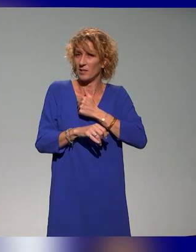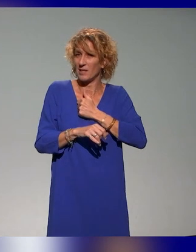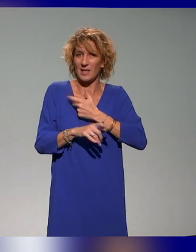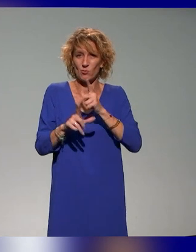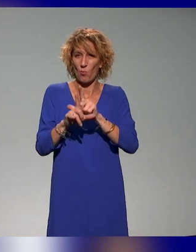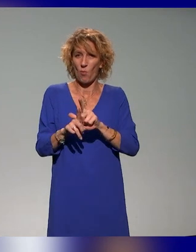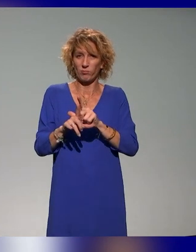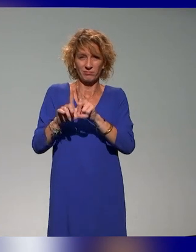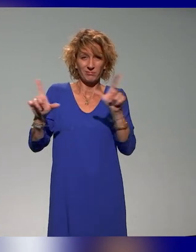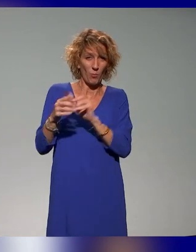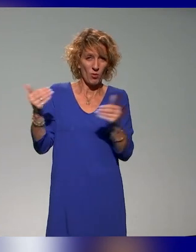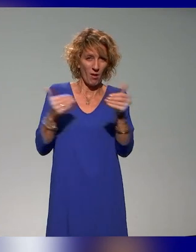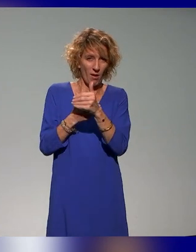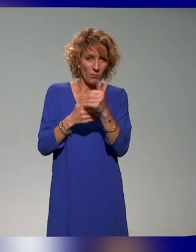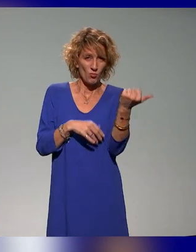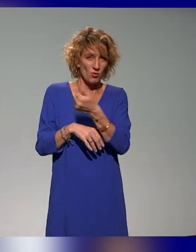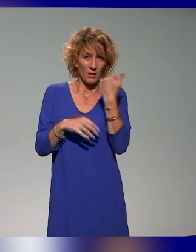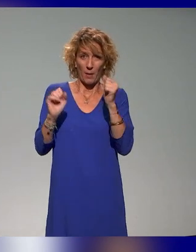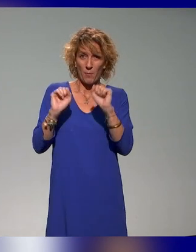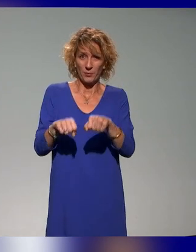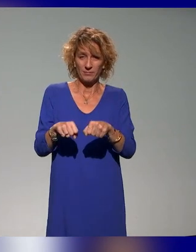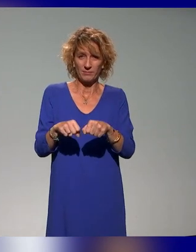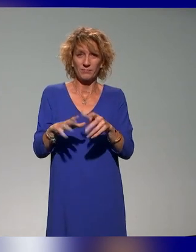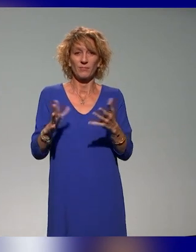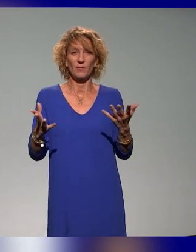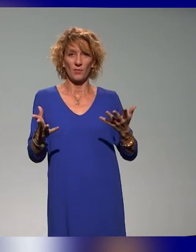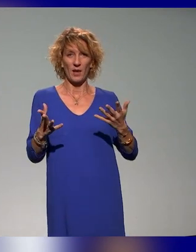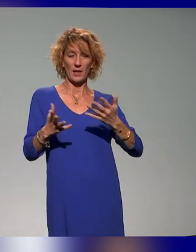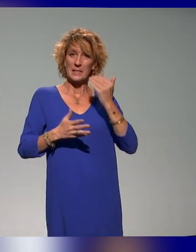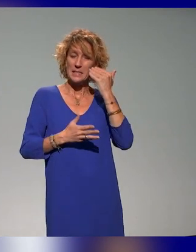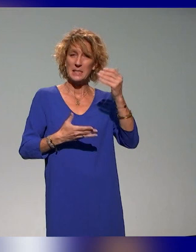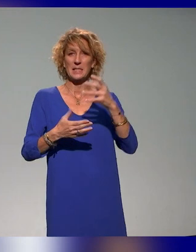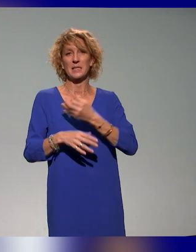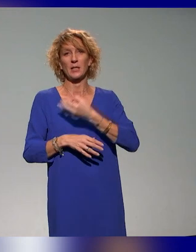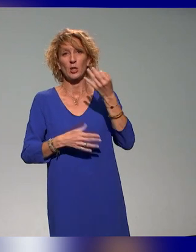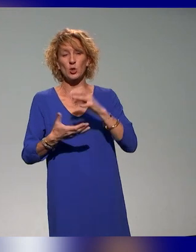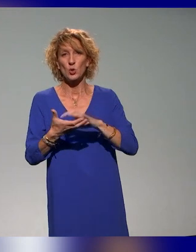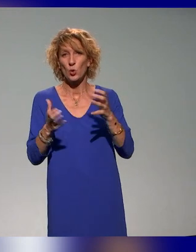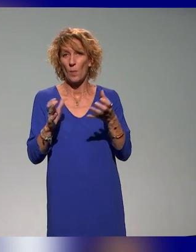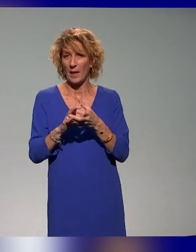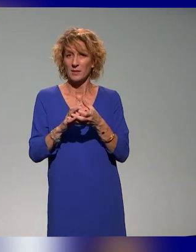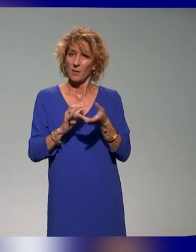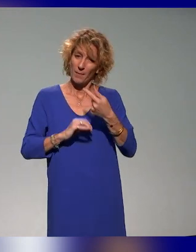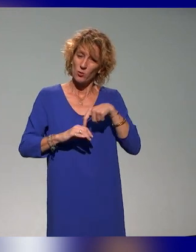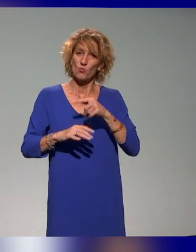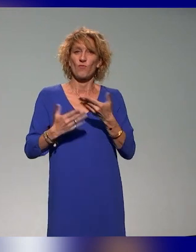Moodle pour chacun. Si ce n'est pas trop complexe, voilà ce qu'on a mis en place.